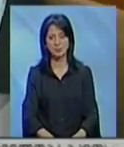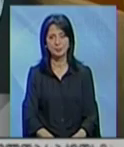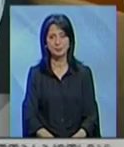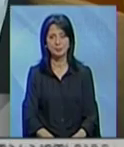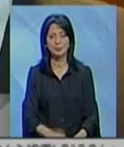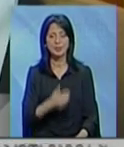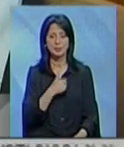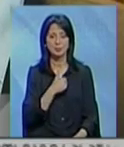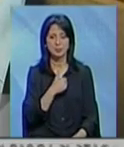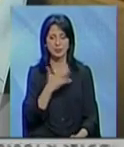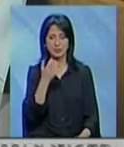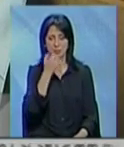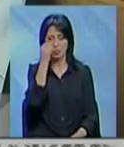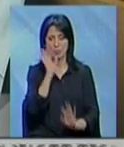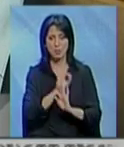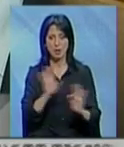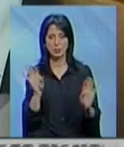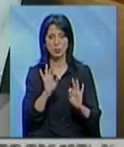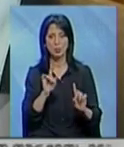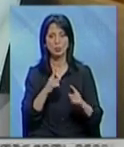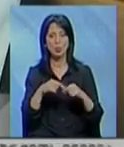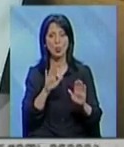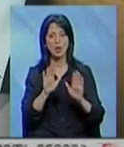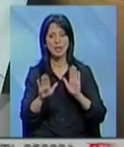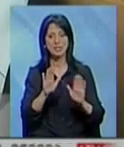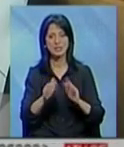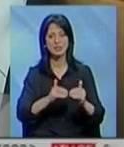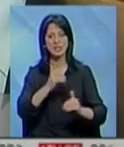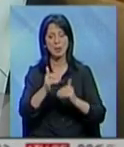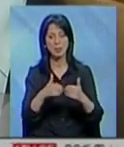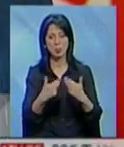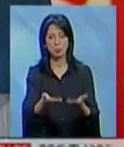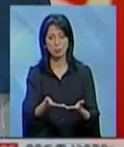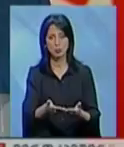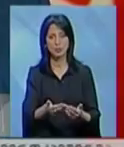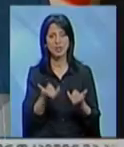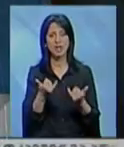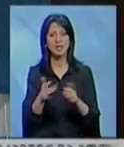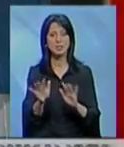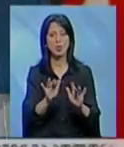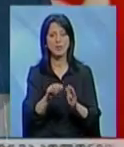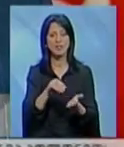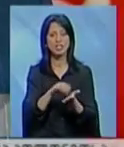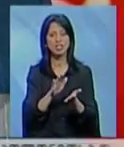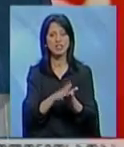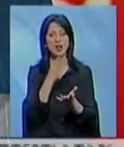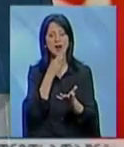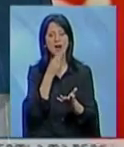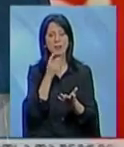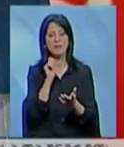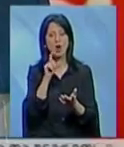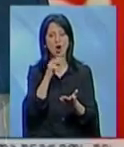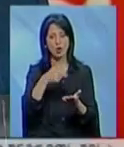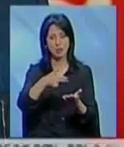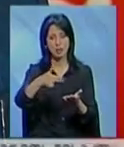წარმოაჩინონ. მინდა დიდი მადლობა გადავუხადო ორგანიზატორებს, წარმატებები უსურვოთ. ეს მოვლენა ჩაიწერება ლამაზი